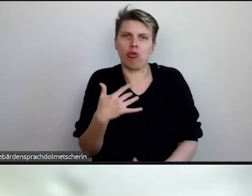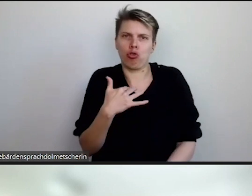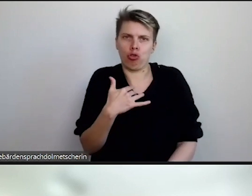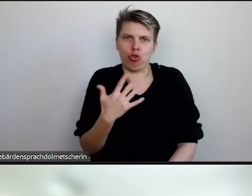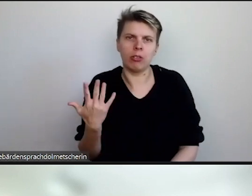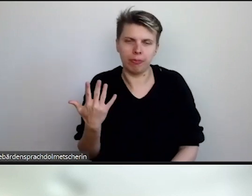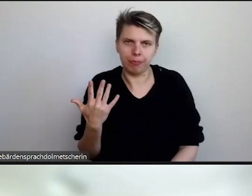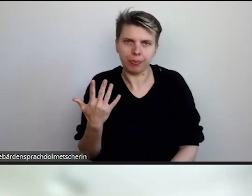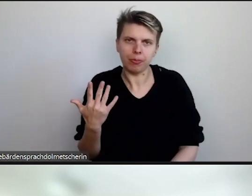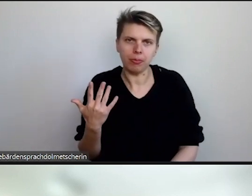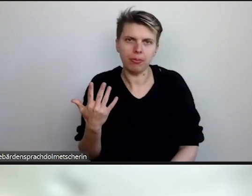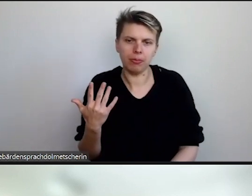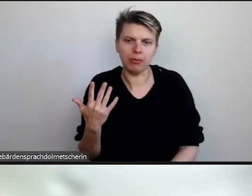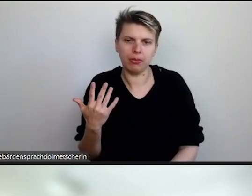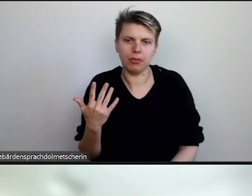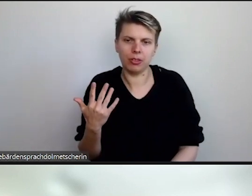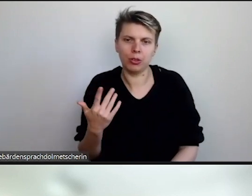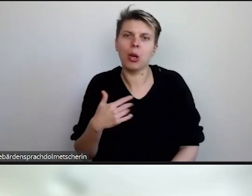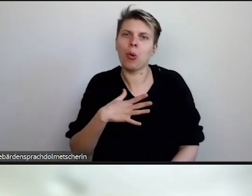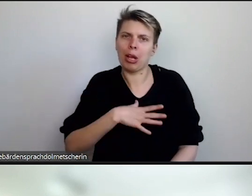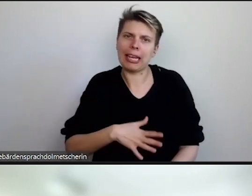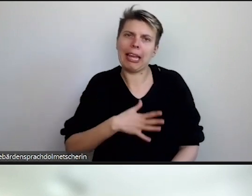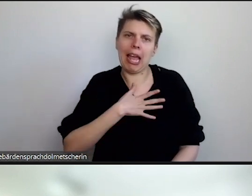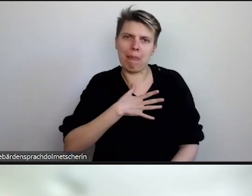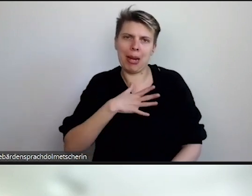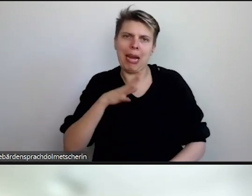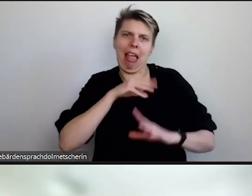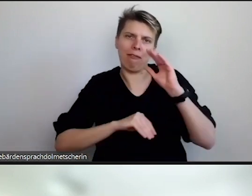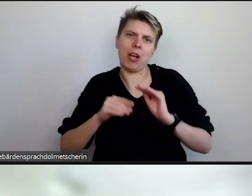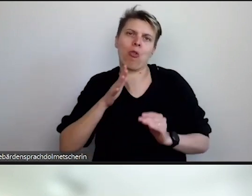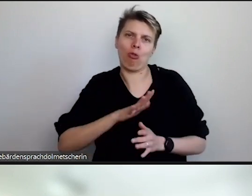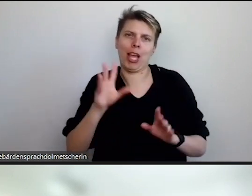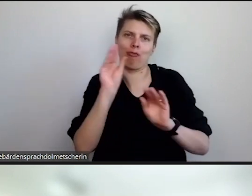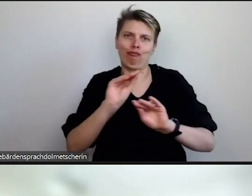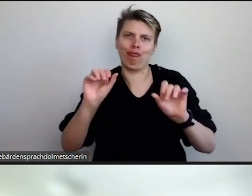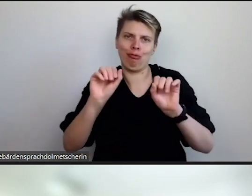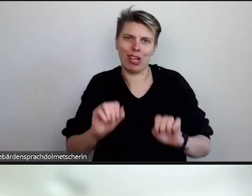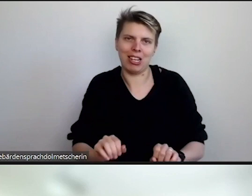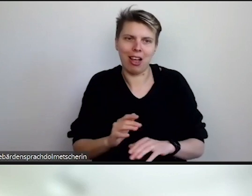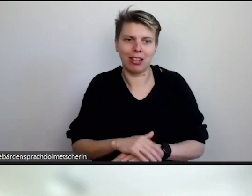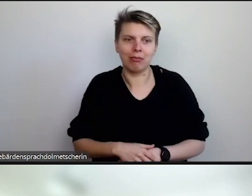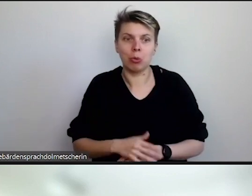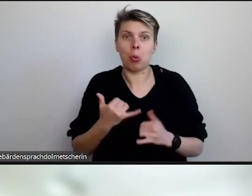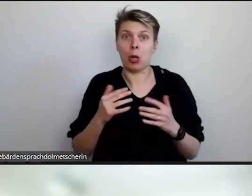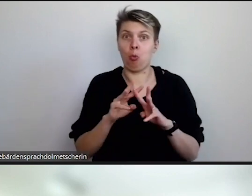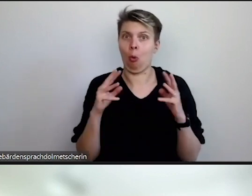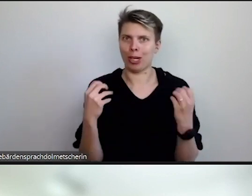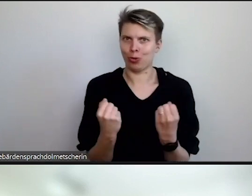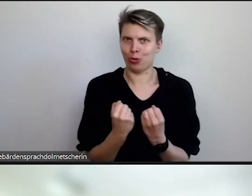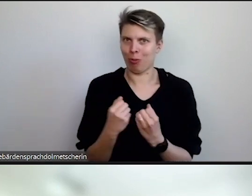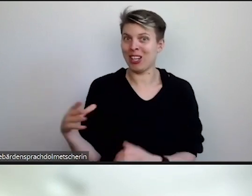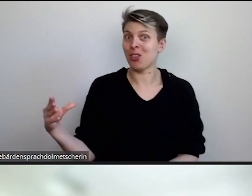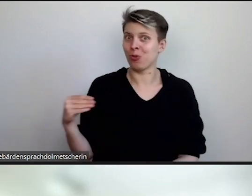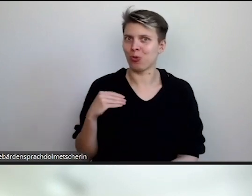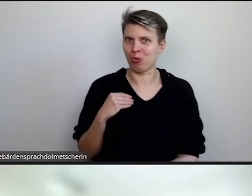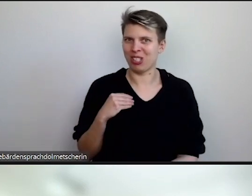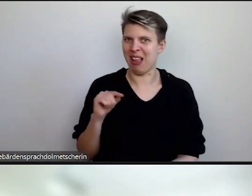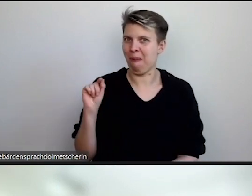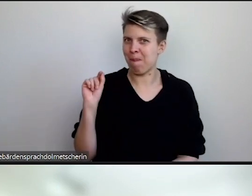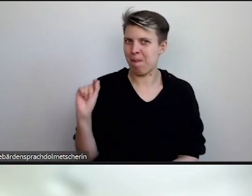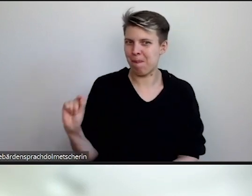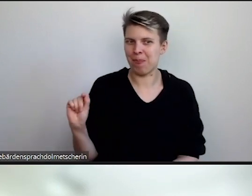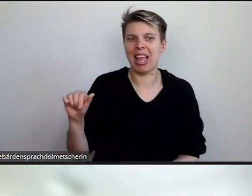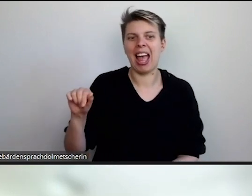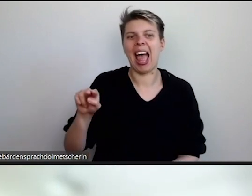ein Stück weit auch, ich das einbringen werde oder wir nutzen werden in diesem Workshop. Und gemeinsam mache ich den Workshop, da freue ich mich ganz besonders mit der